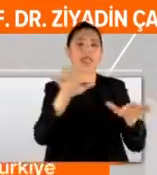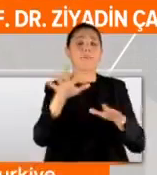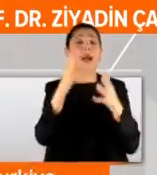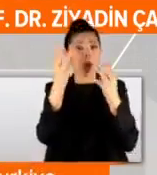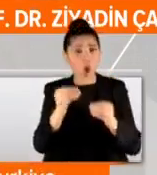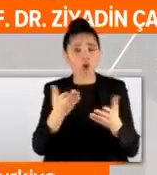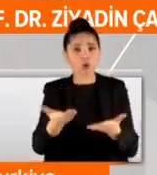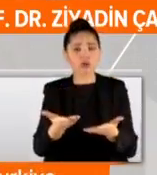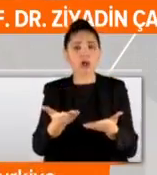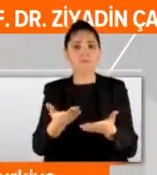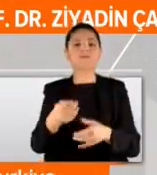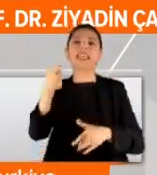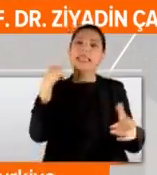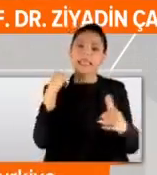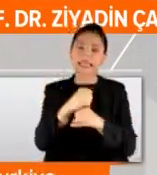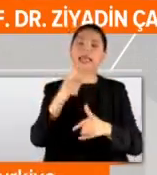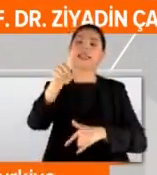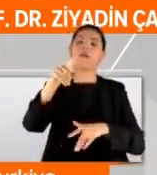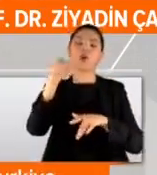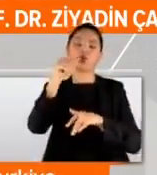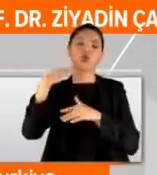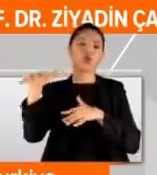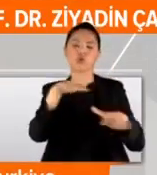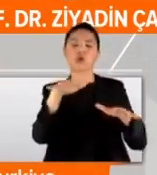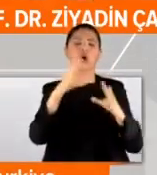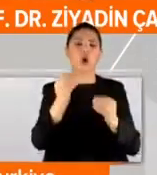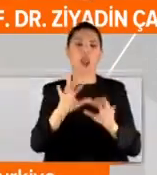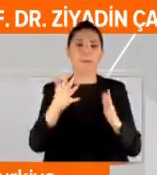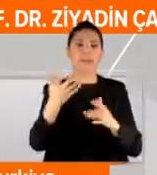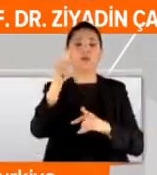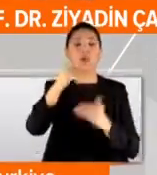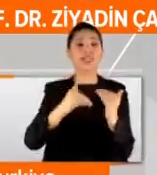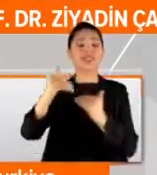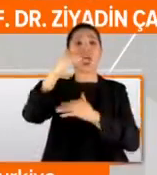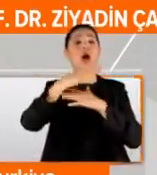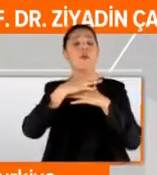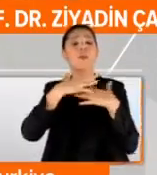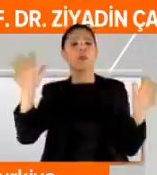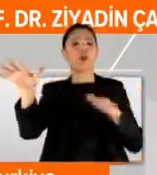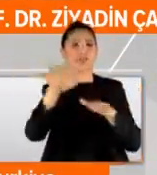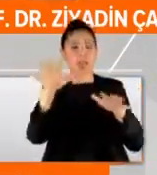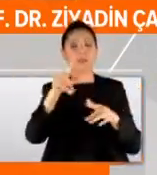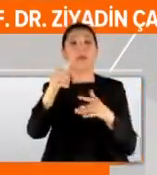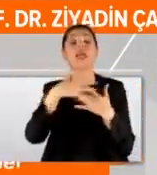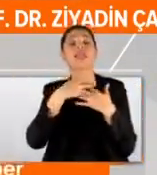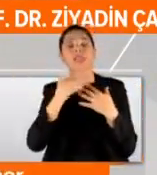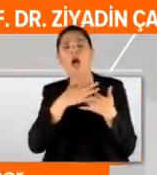gelirse yine elbette olabilir. Peki hocam, daha büyük deprem, daha büyük tsunami demek mi?